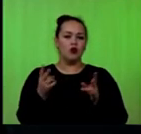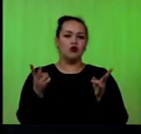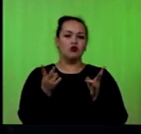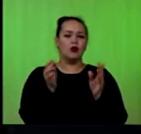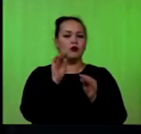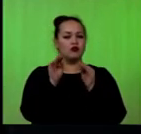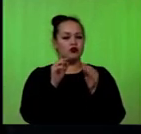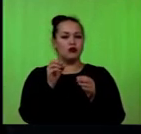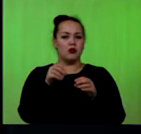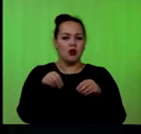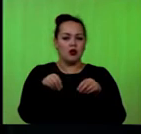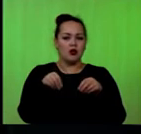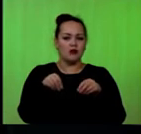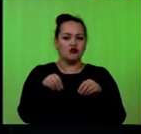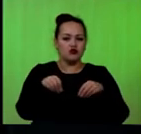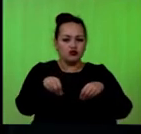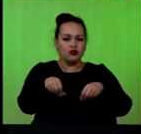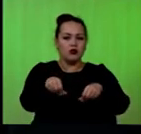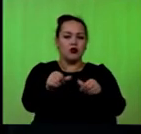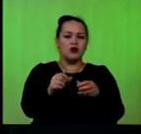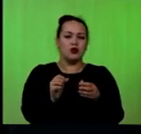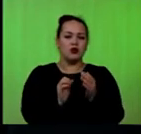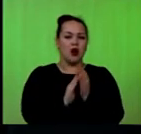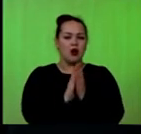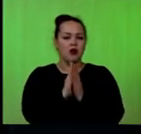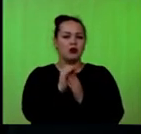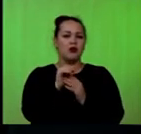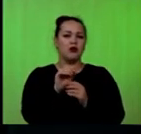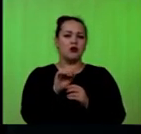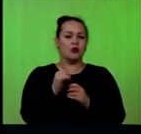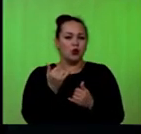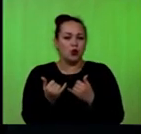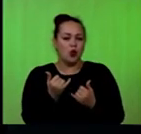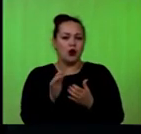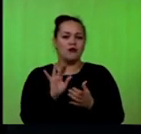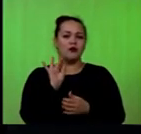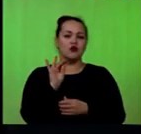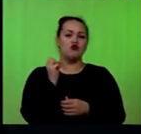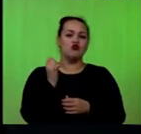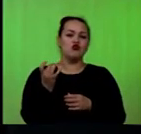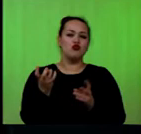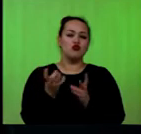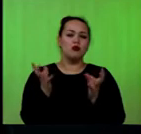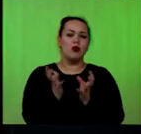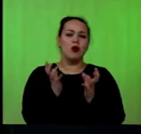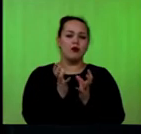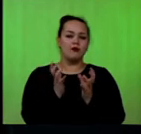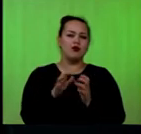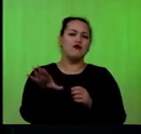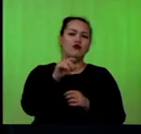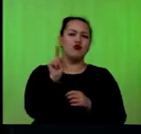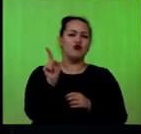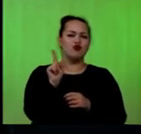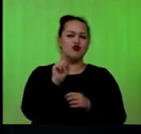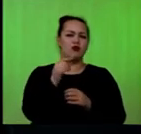сажать растения и за ними ухаживать а еще нужно бережно относиться ко всему что